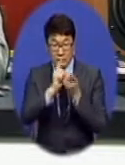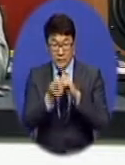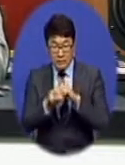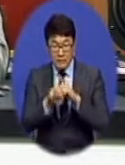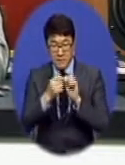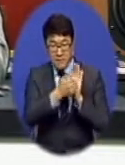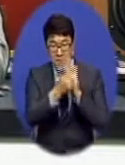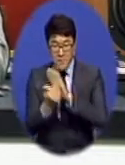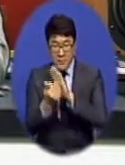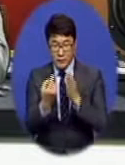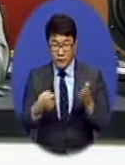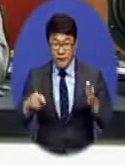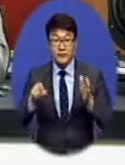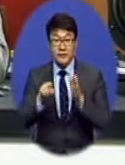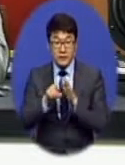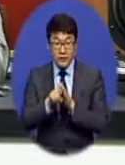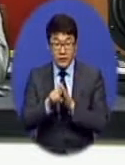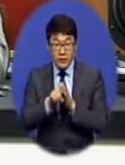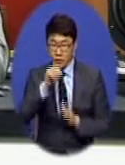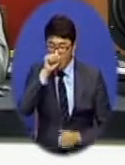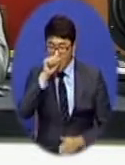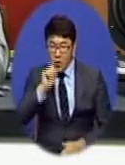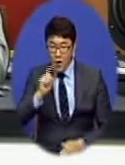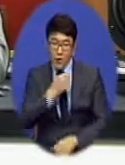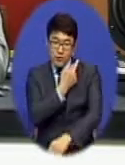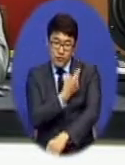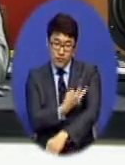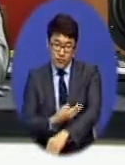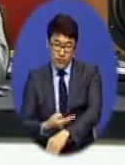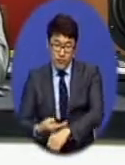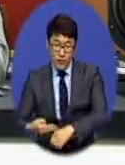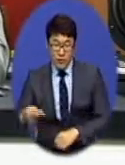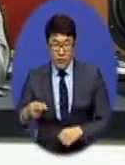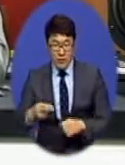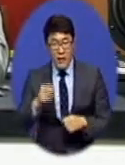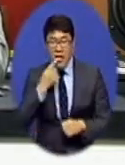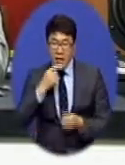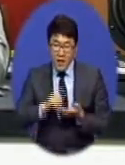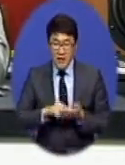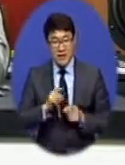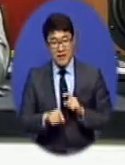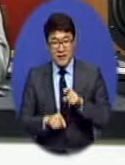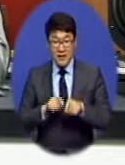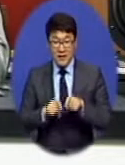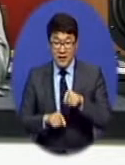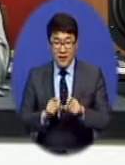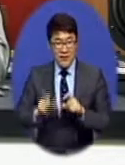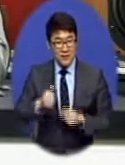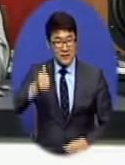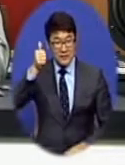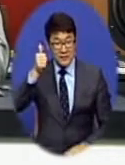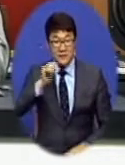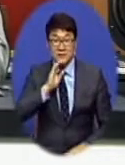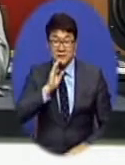또 예방을 위해서는 그게 좋다고 해요. 수영이나 가볍게 걷는 운동. 그렇죠. 네. 네. 그게 훨씬 더 좋은데